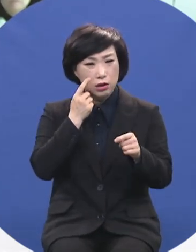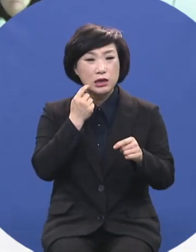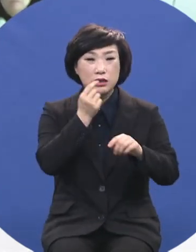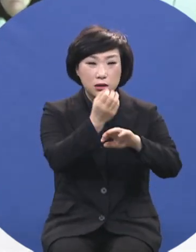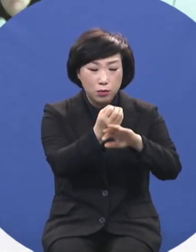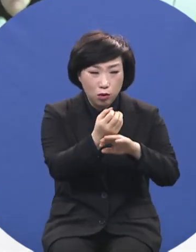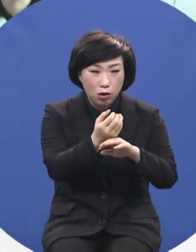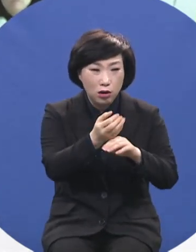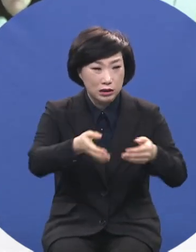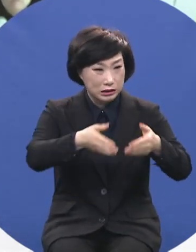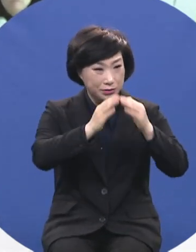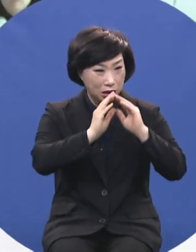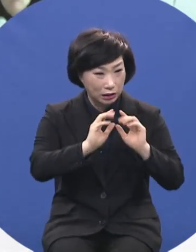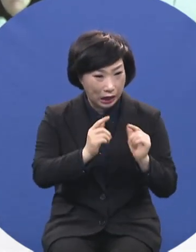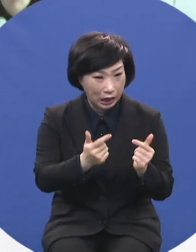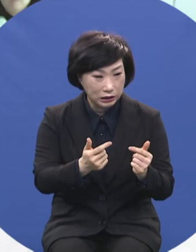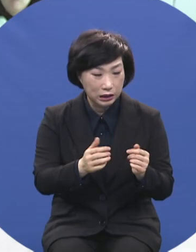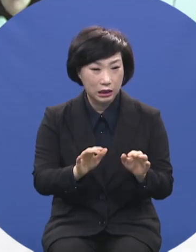집이 아니네.